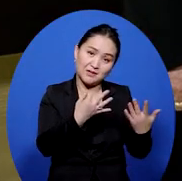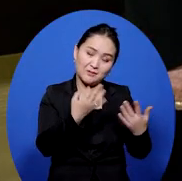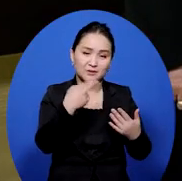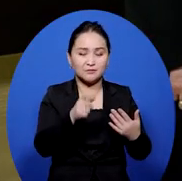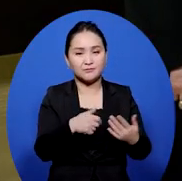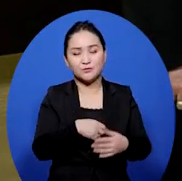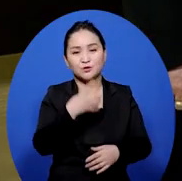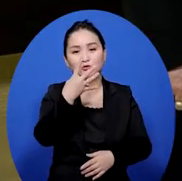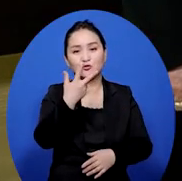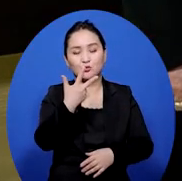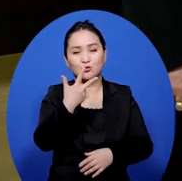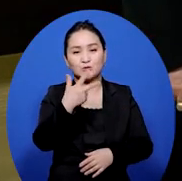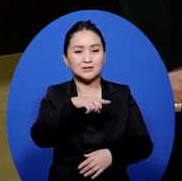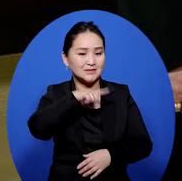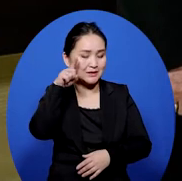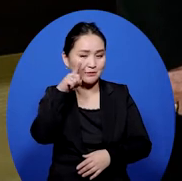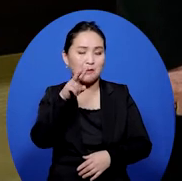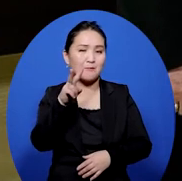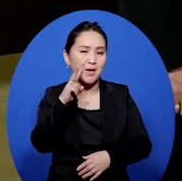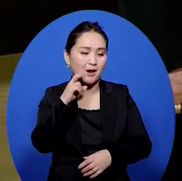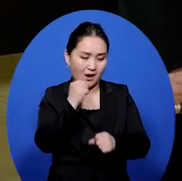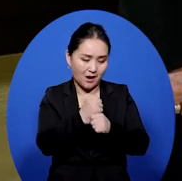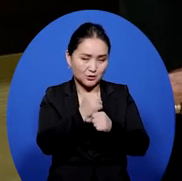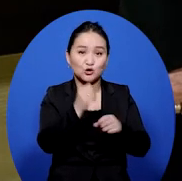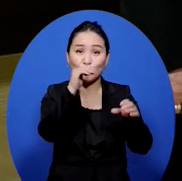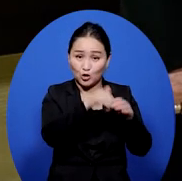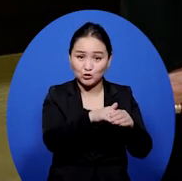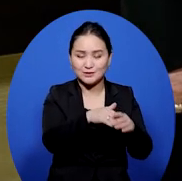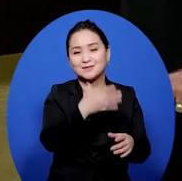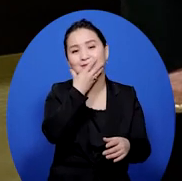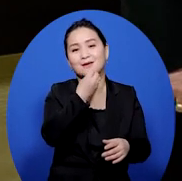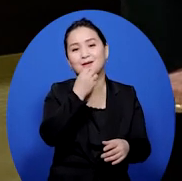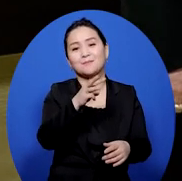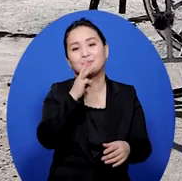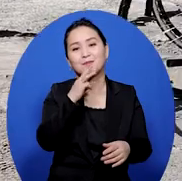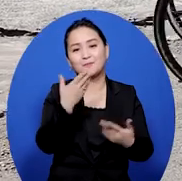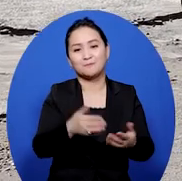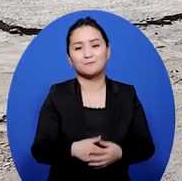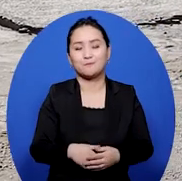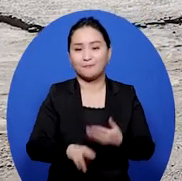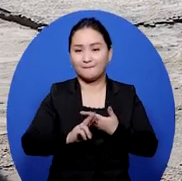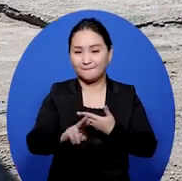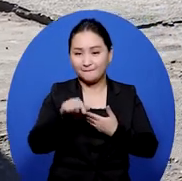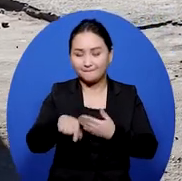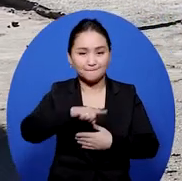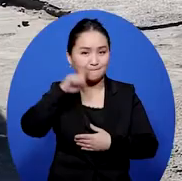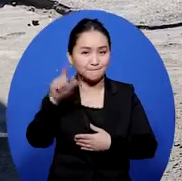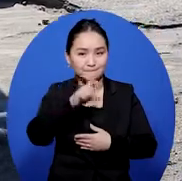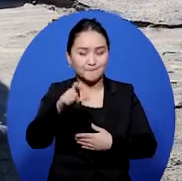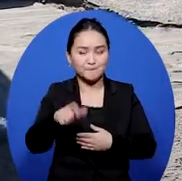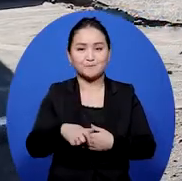байдлаар 43 залуу маань ажлын байртаа болсон. Байнгын ажлын байртаа болсон юм. Сайхан мэдээтэй байна. А цаашдаа энэ